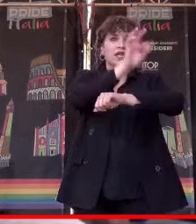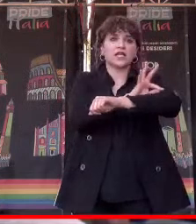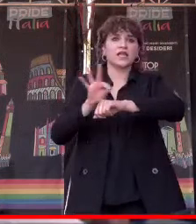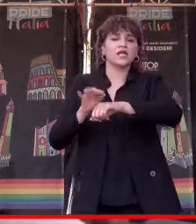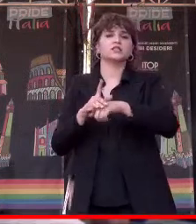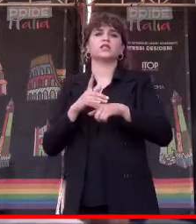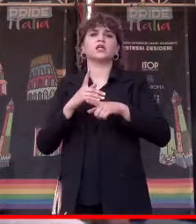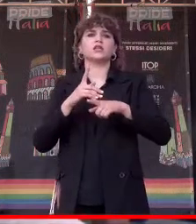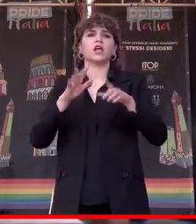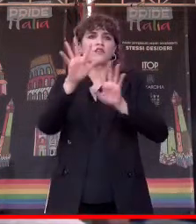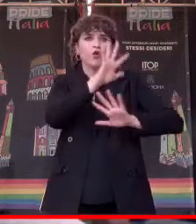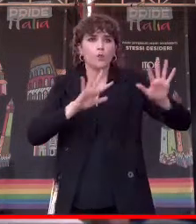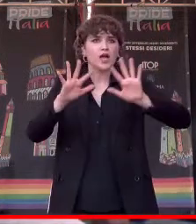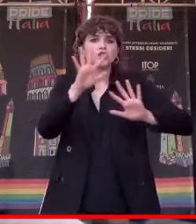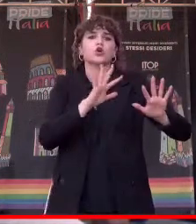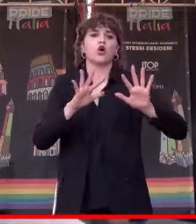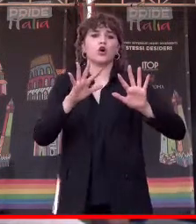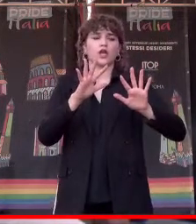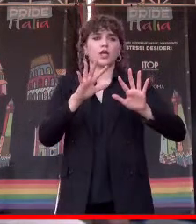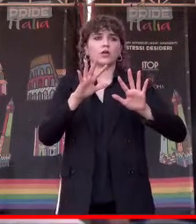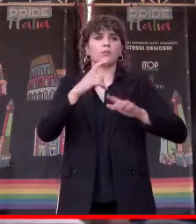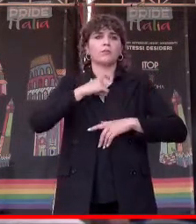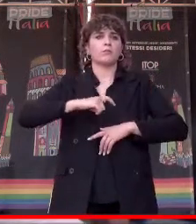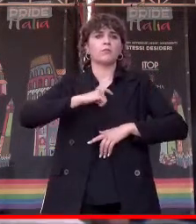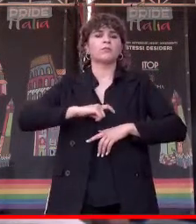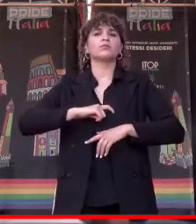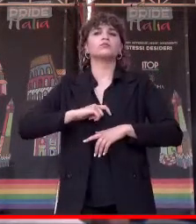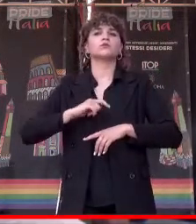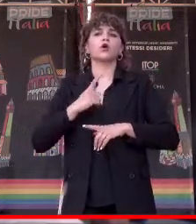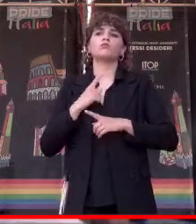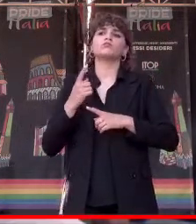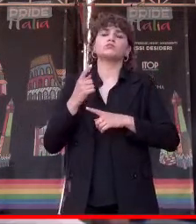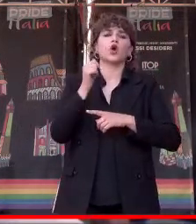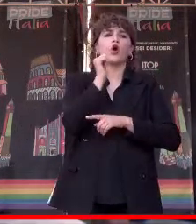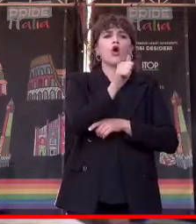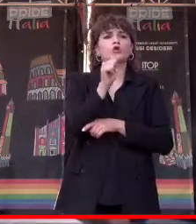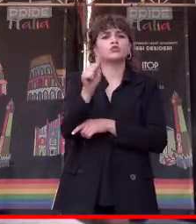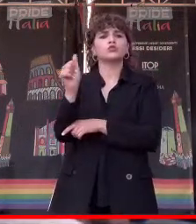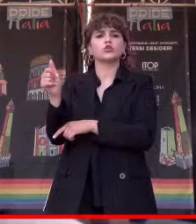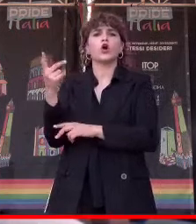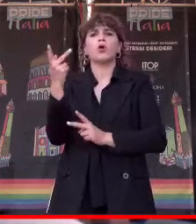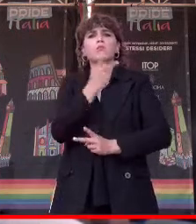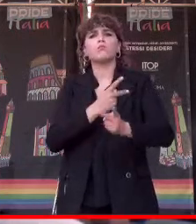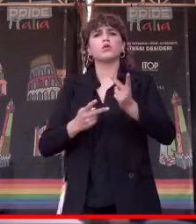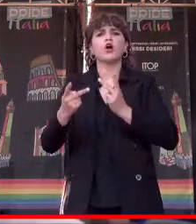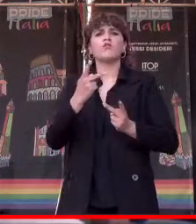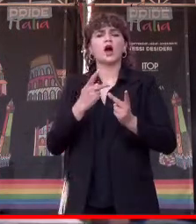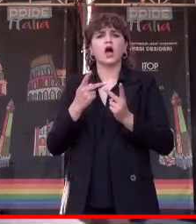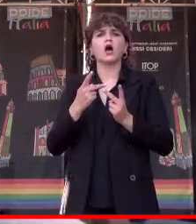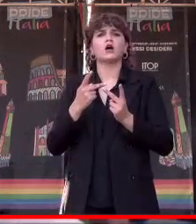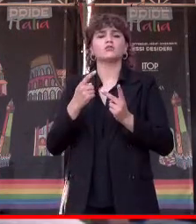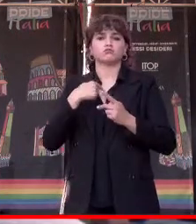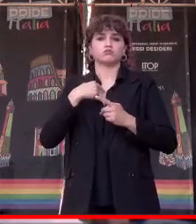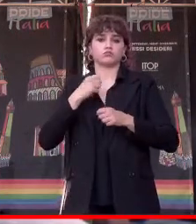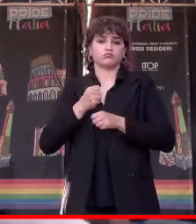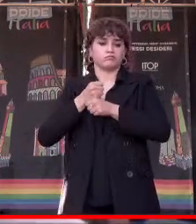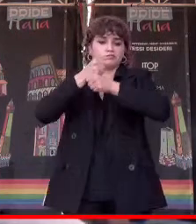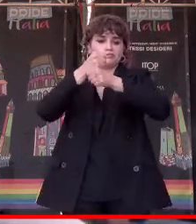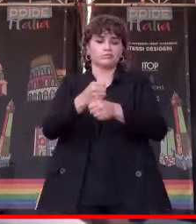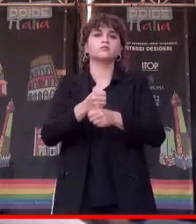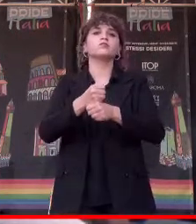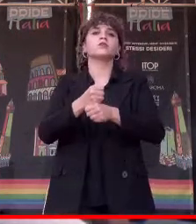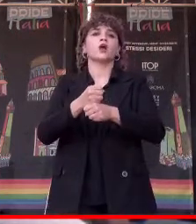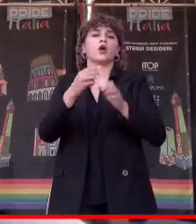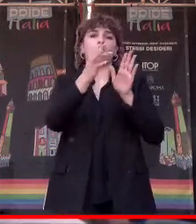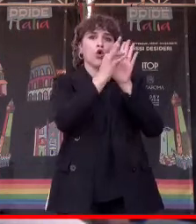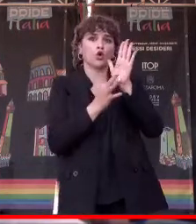ordini professionali con che stanno anche loro cercando nel loro piccolo, io rappresento qui l'ordine degli architetti di Roma, stiamo cercando nel nostro